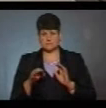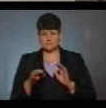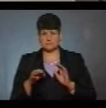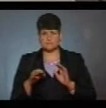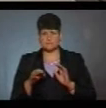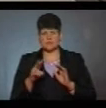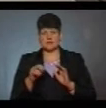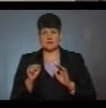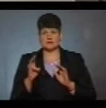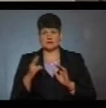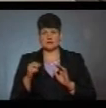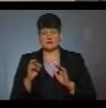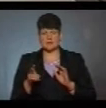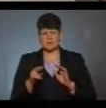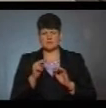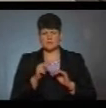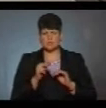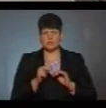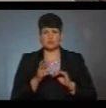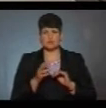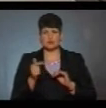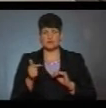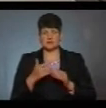8,14%, і Ландяк Петро, громадянська позиція